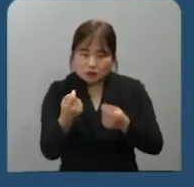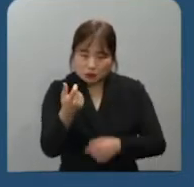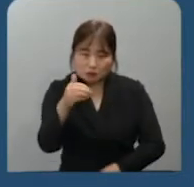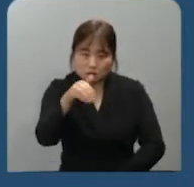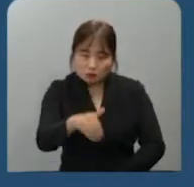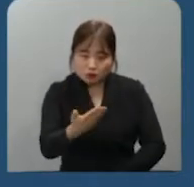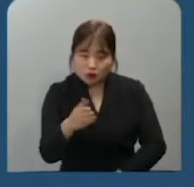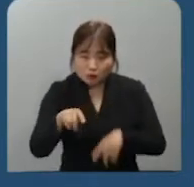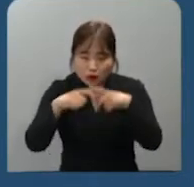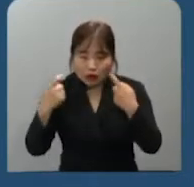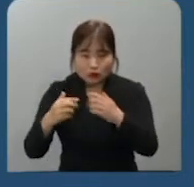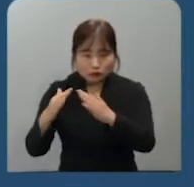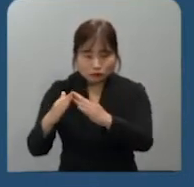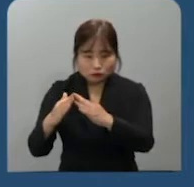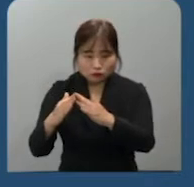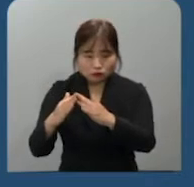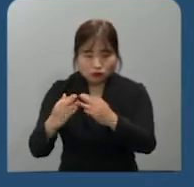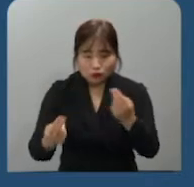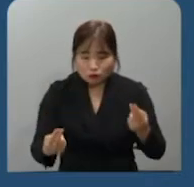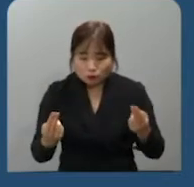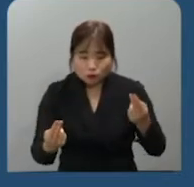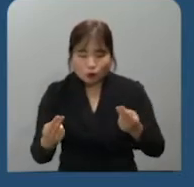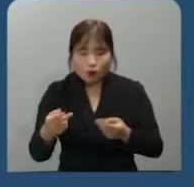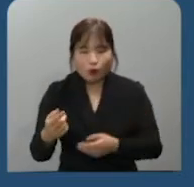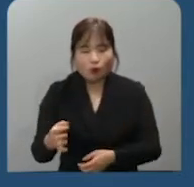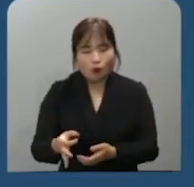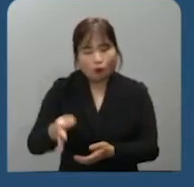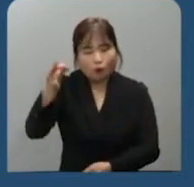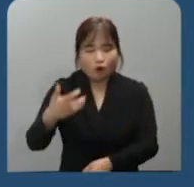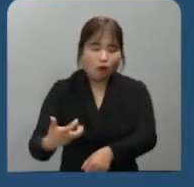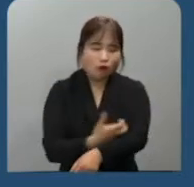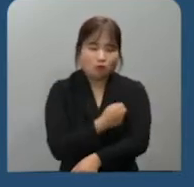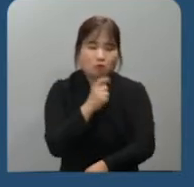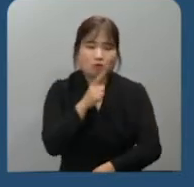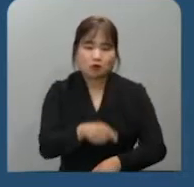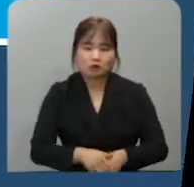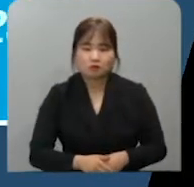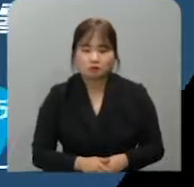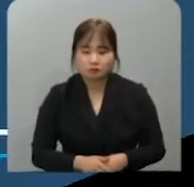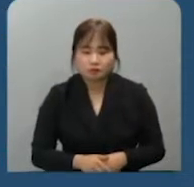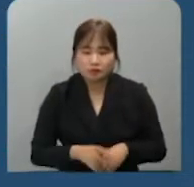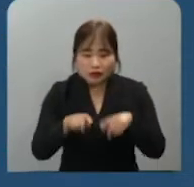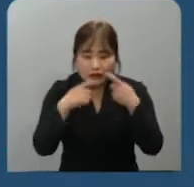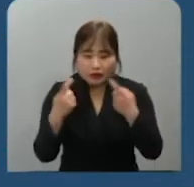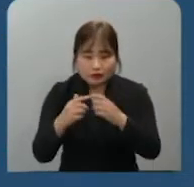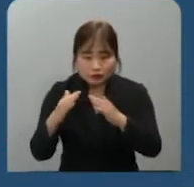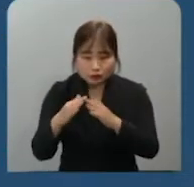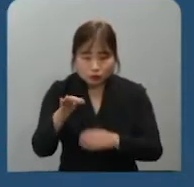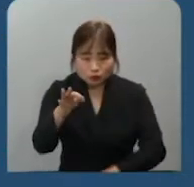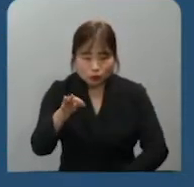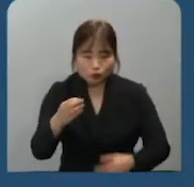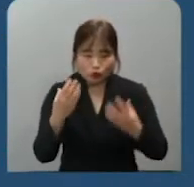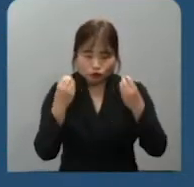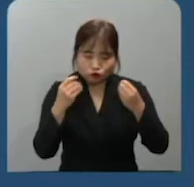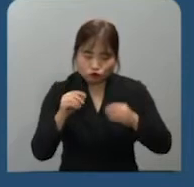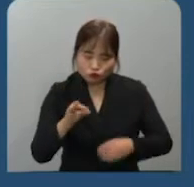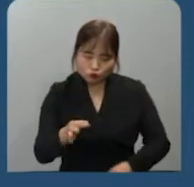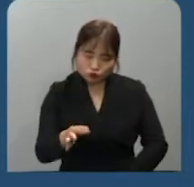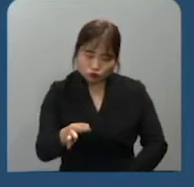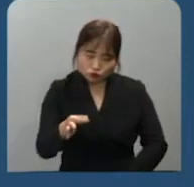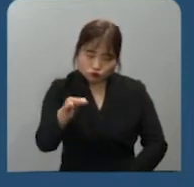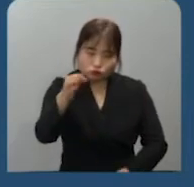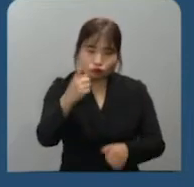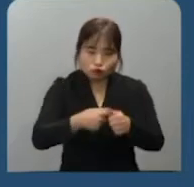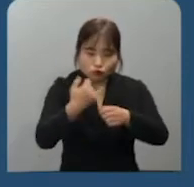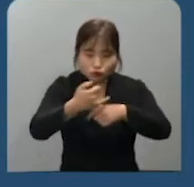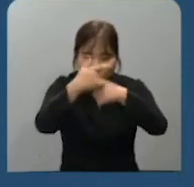하지만 단독주택 가격은 상대적으로 높은 상승세를 보였으며 야 단독주택 가격이 꾸준히 오르면서 충북 쩍